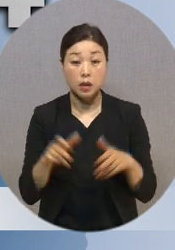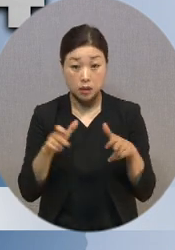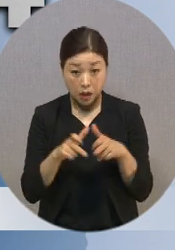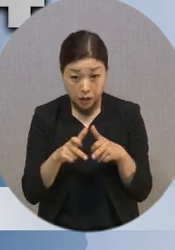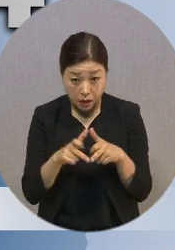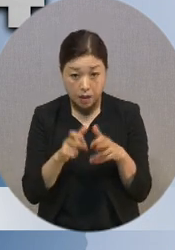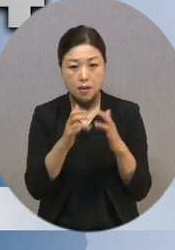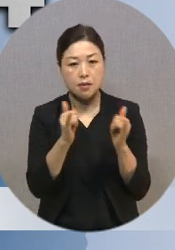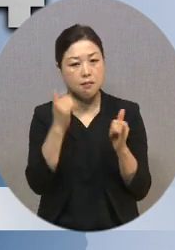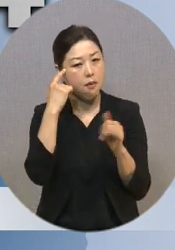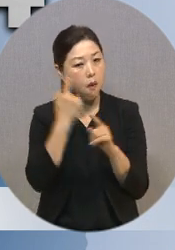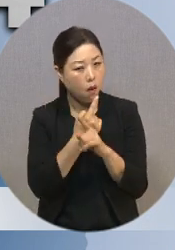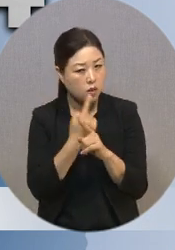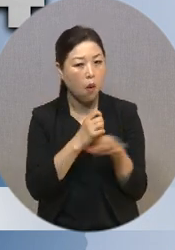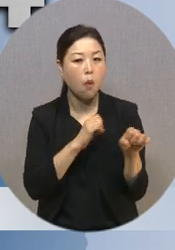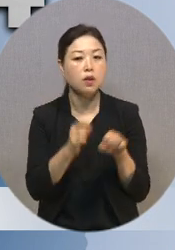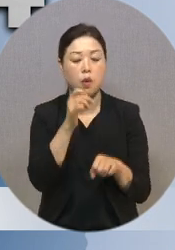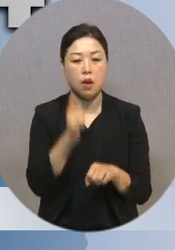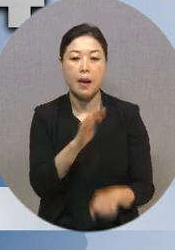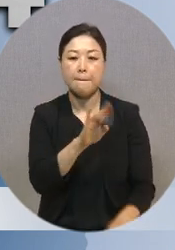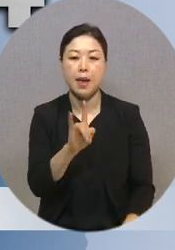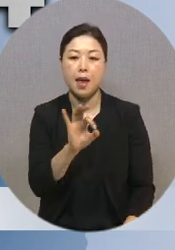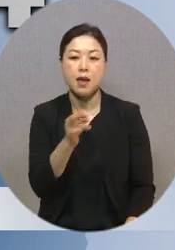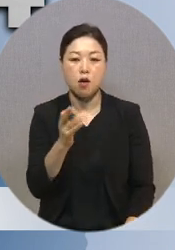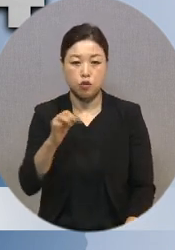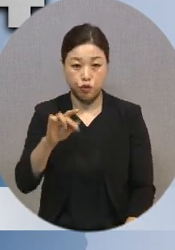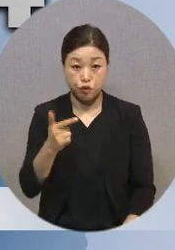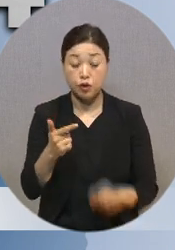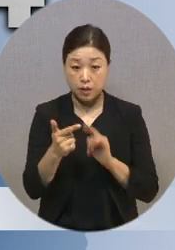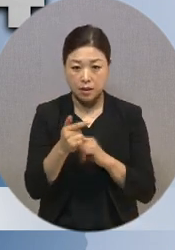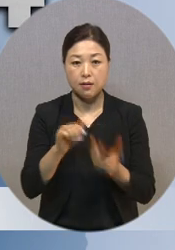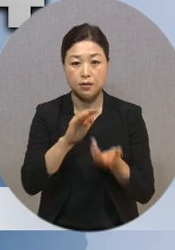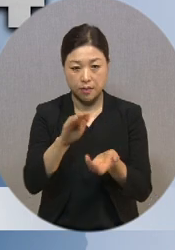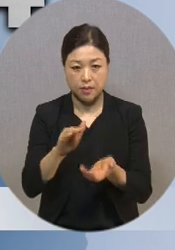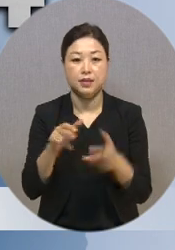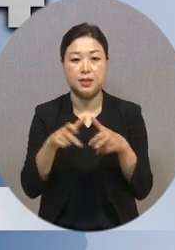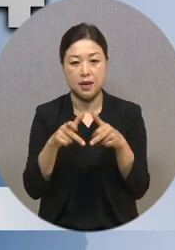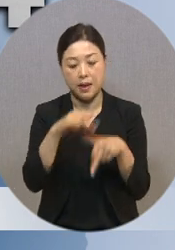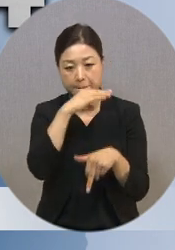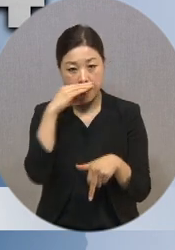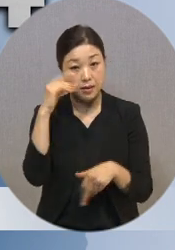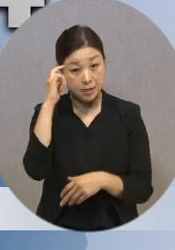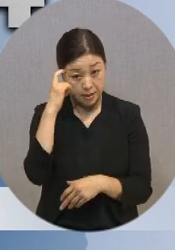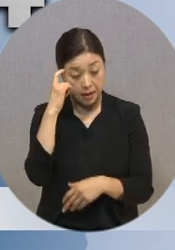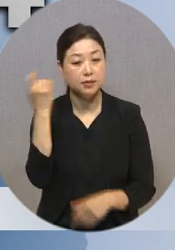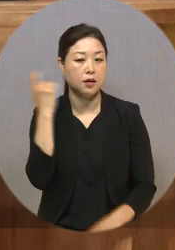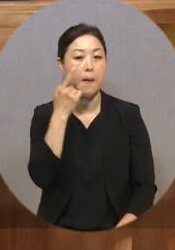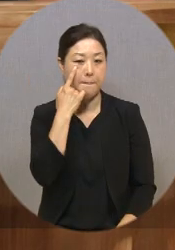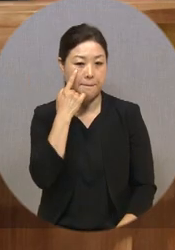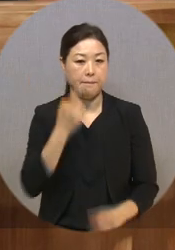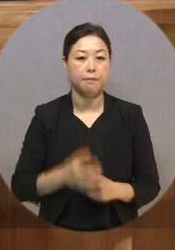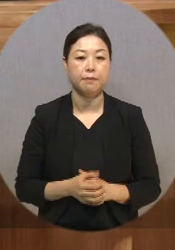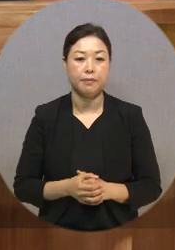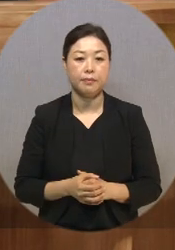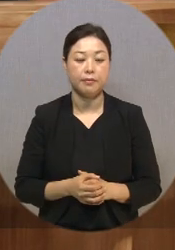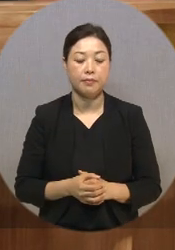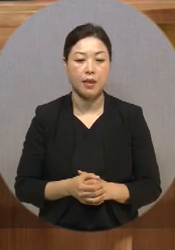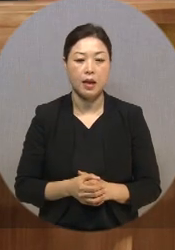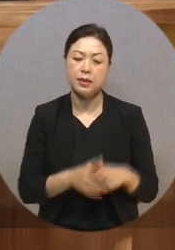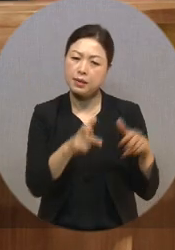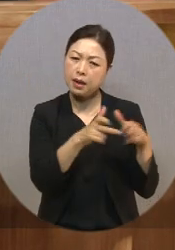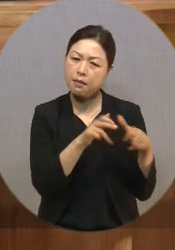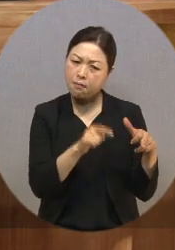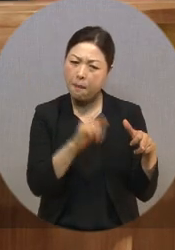장애인 인식 개선 활동가 배영준 씨가 전하는 장애에 대한 올바른 생각 들어보시죠. 장애를 앓고